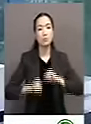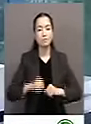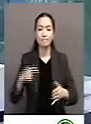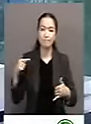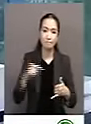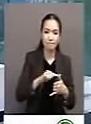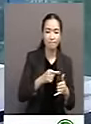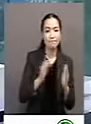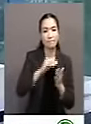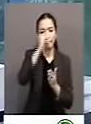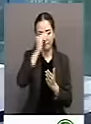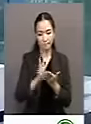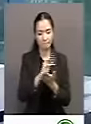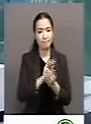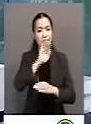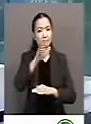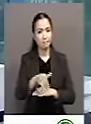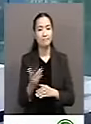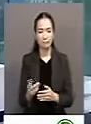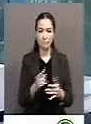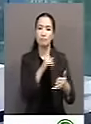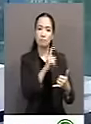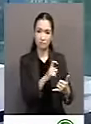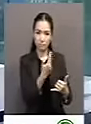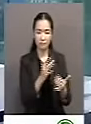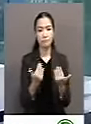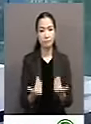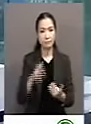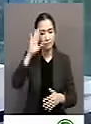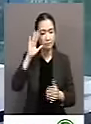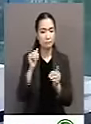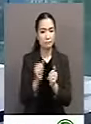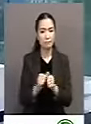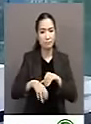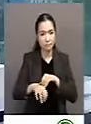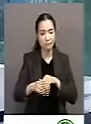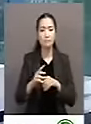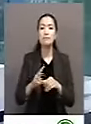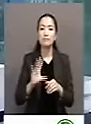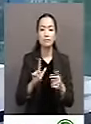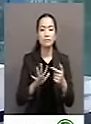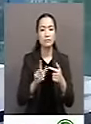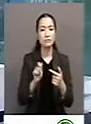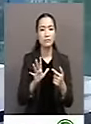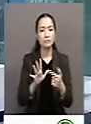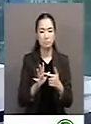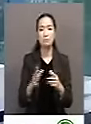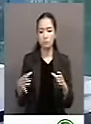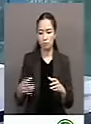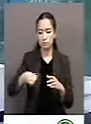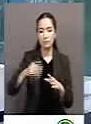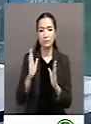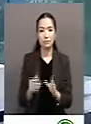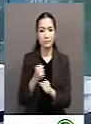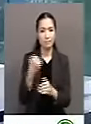นะคะนักศึกษามหาวิทยาลัยศิลปากรจนถึงขั้นเสียชีวิตวันนี้ค่ะตำรวจสภ.ชะอำนำตัวผู้ต้องหาทั้งหมด16คนมา